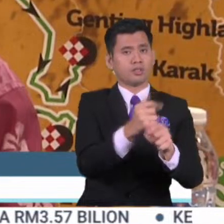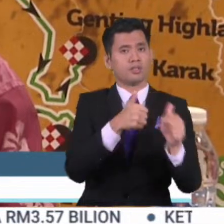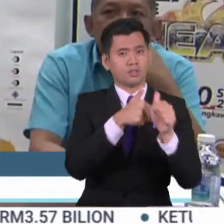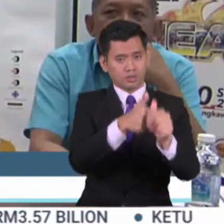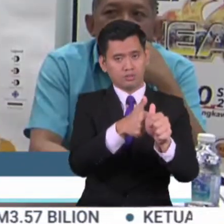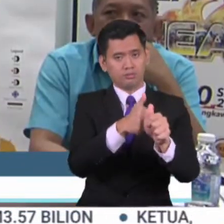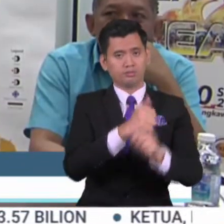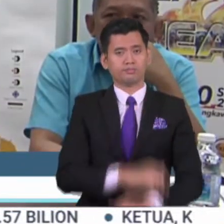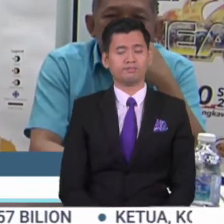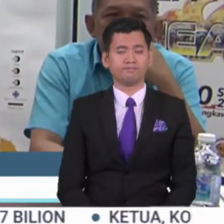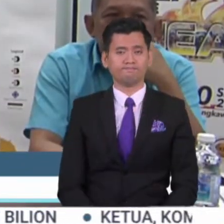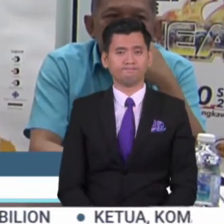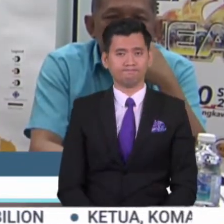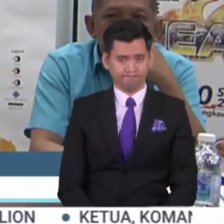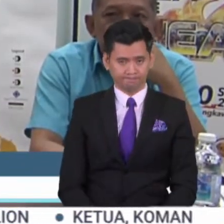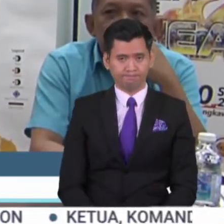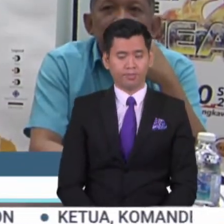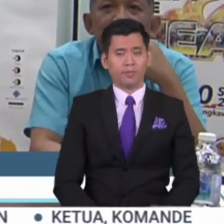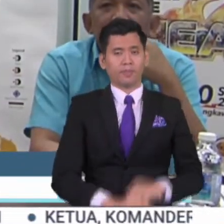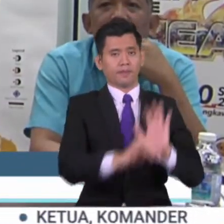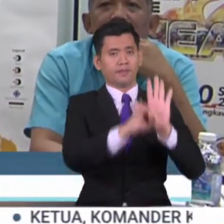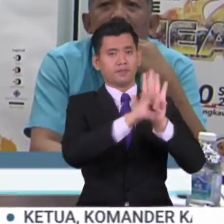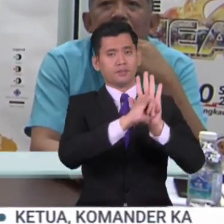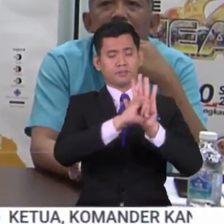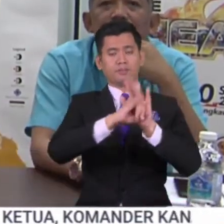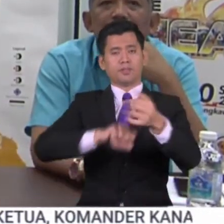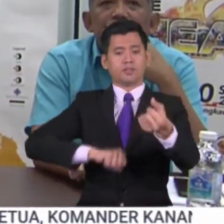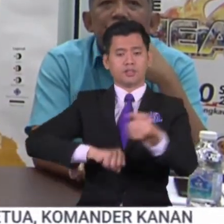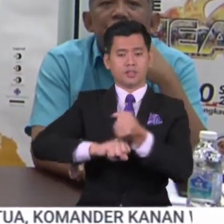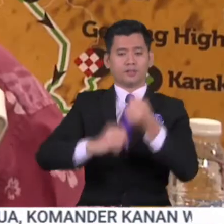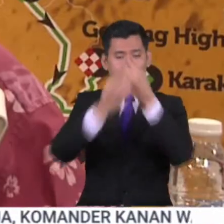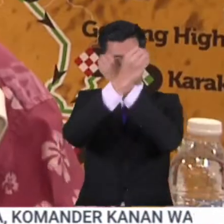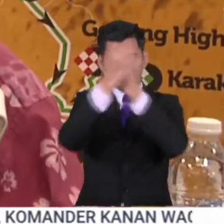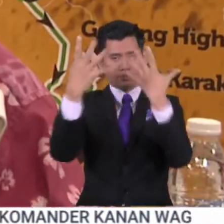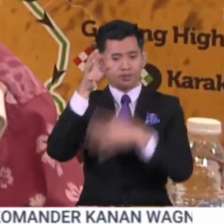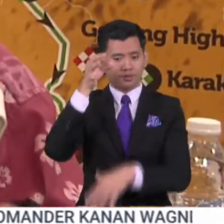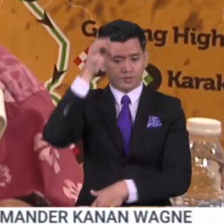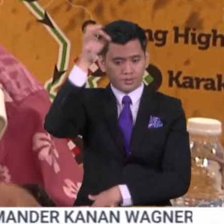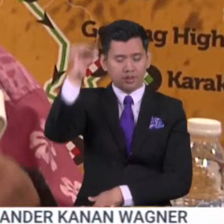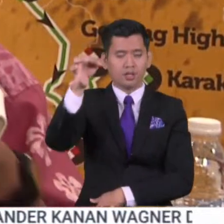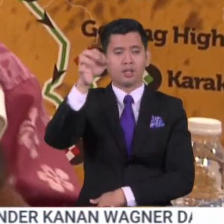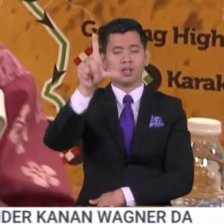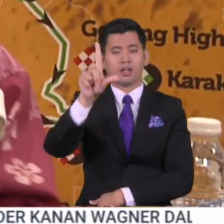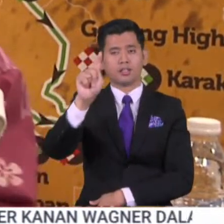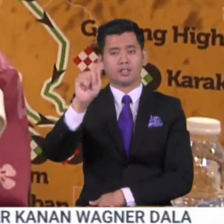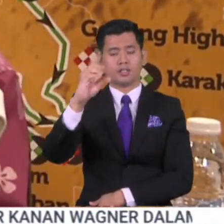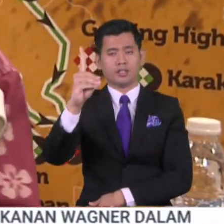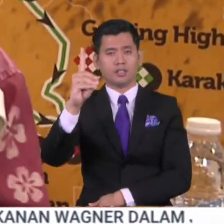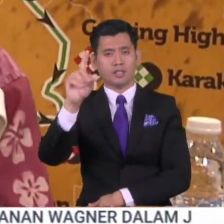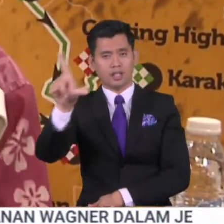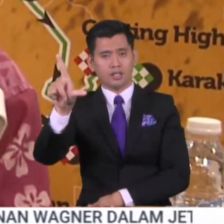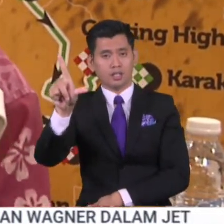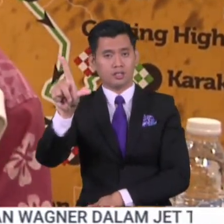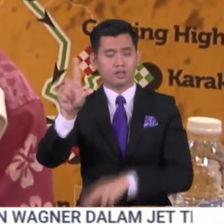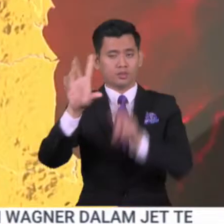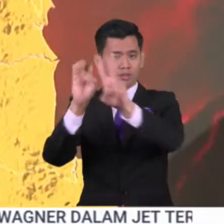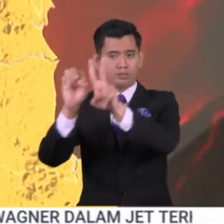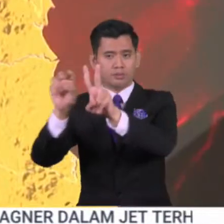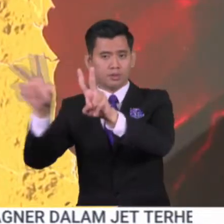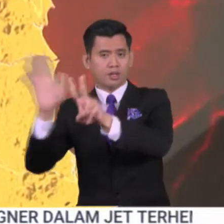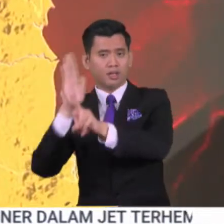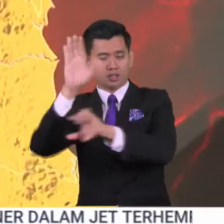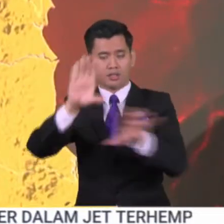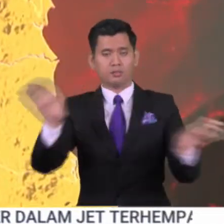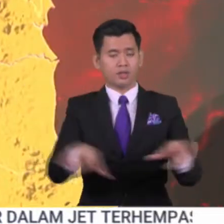dipenuhi identiti barisan penaja bakal diumum dalam masa terdekat ltdl 2023 bakal berlangsung mulai